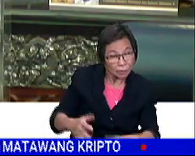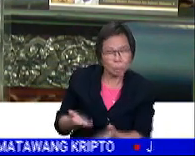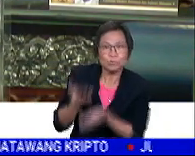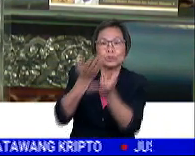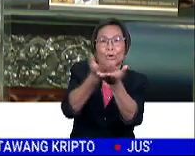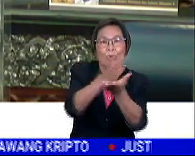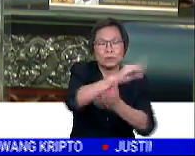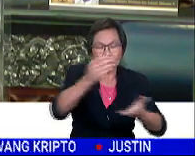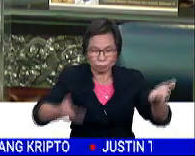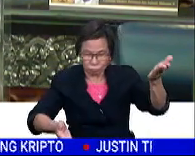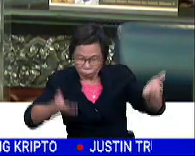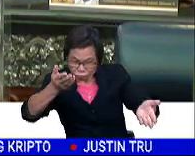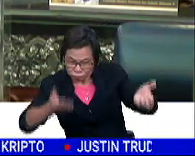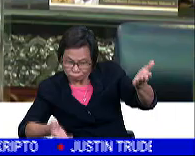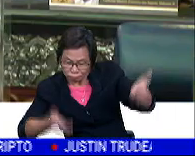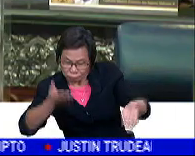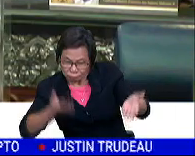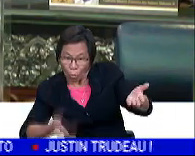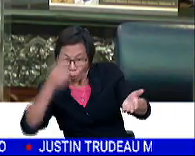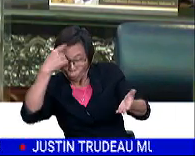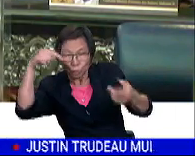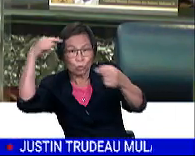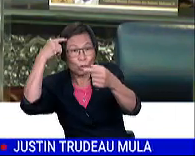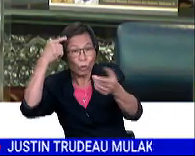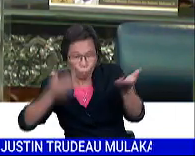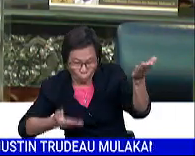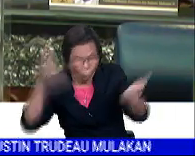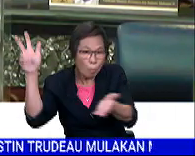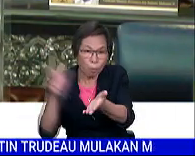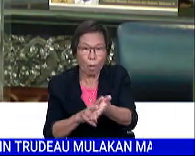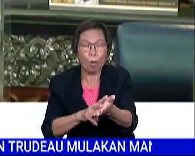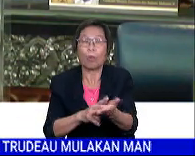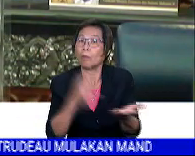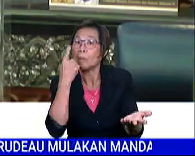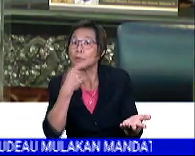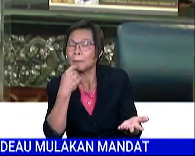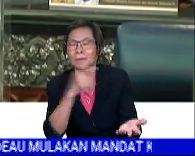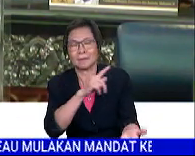dan dipertimbangkan untuk persetujuan kerajaan melalui kabinet.